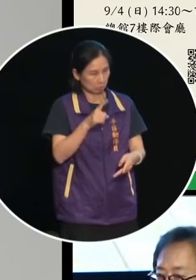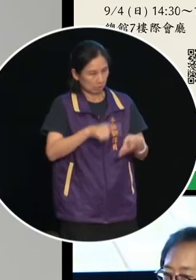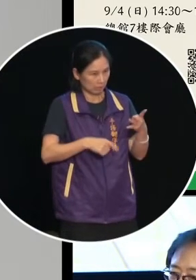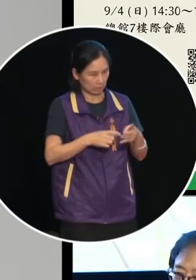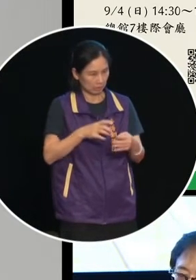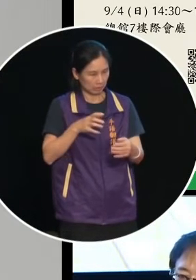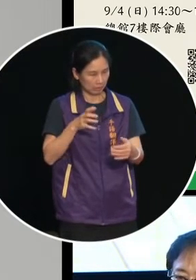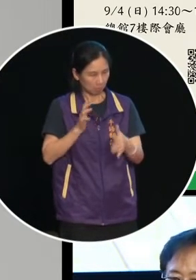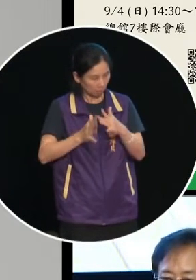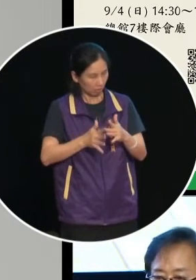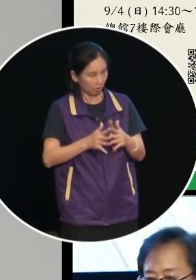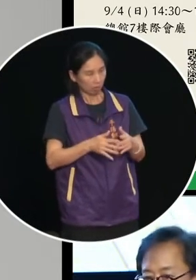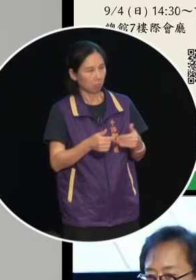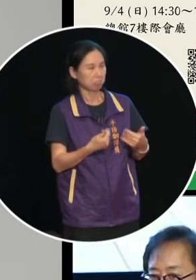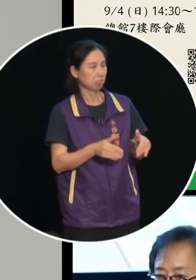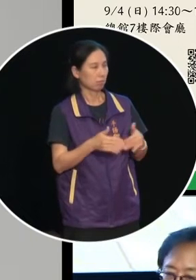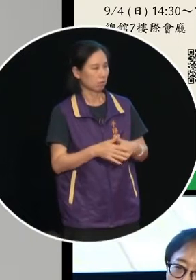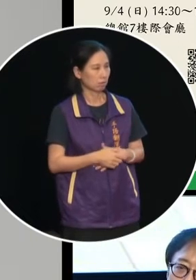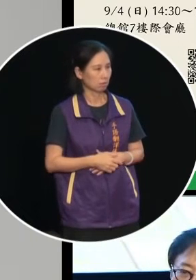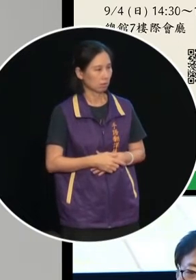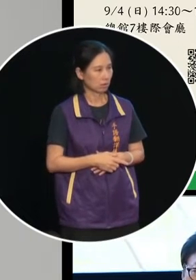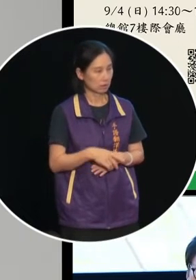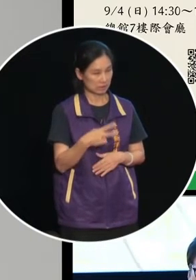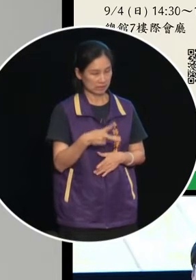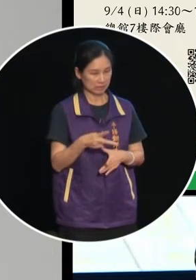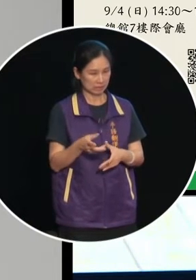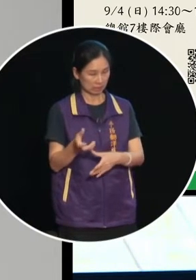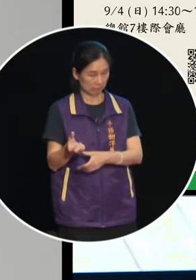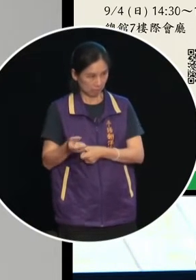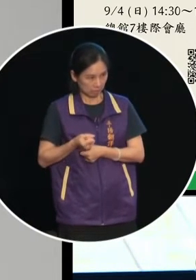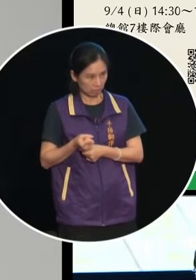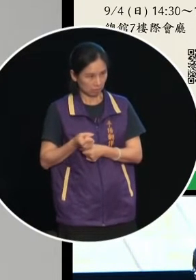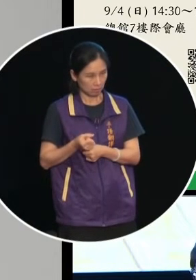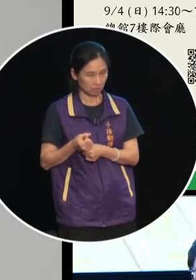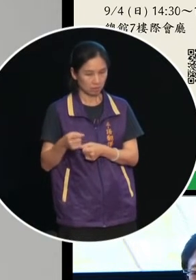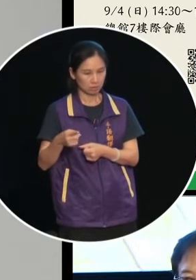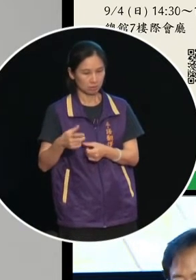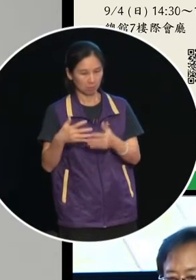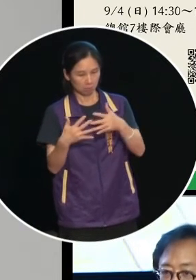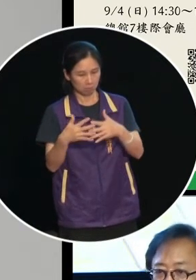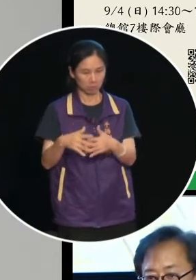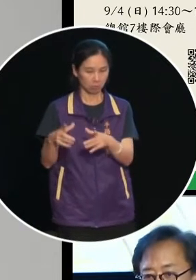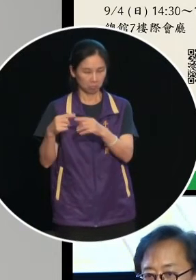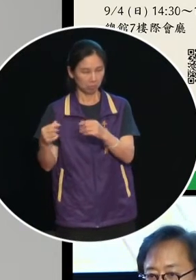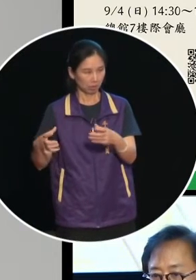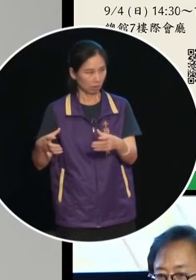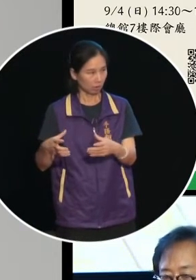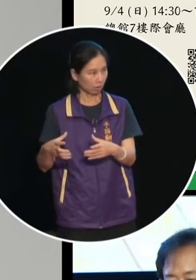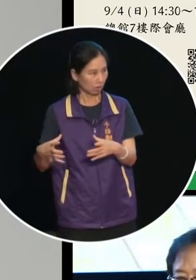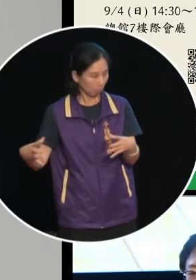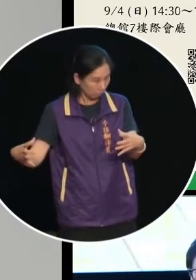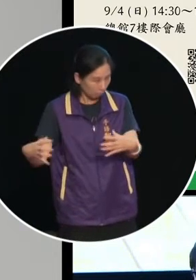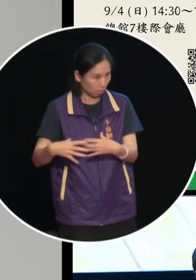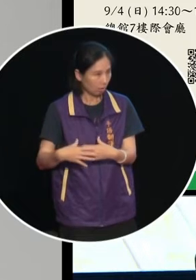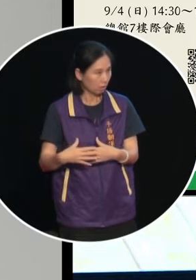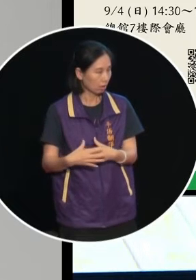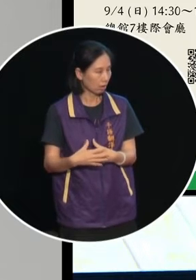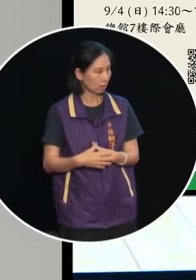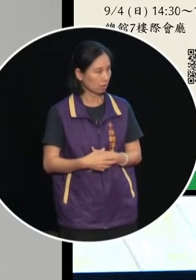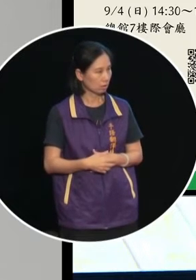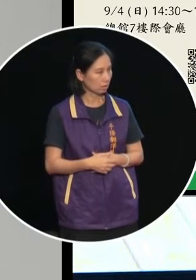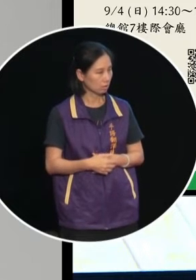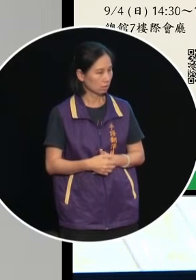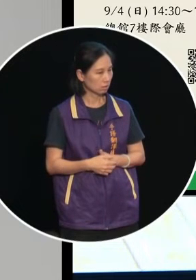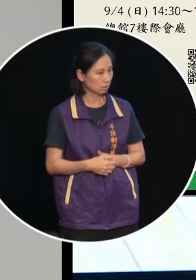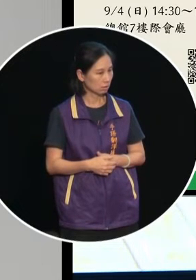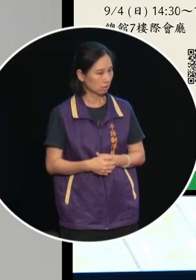做的事情是如何拉拢美国和日本，我觉得这个部分目前台湾政府做的不错，还有更加努力。然